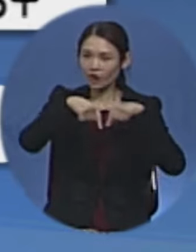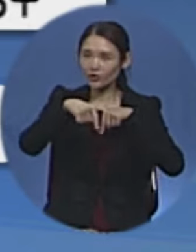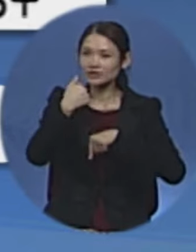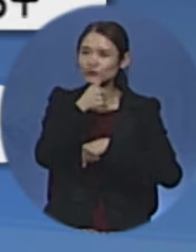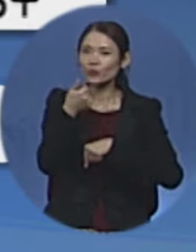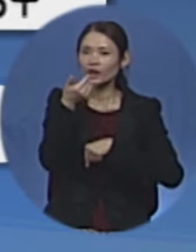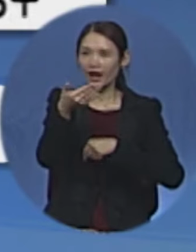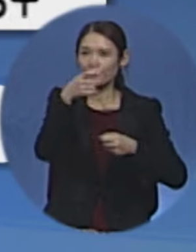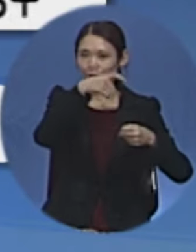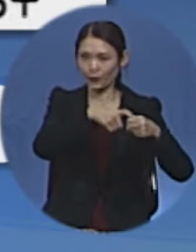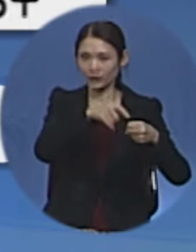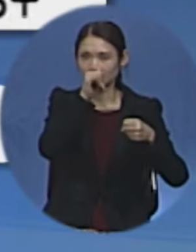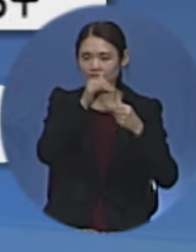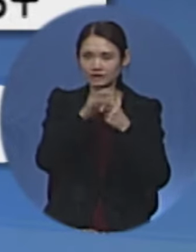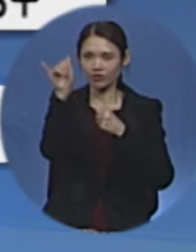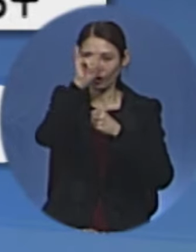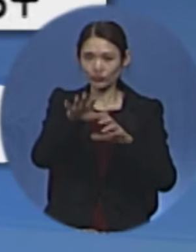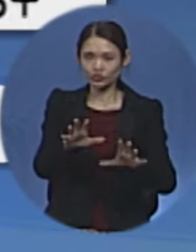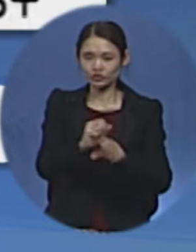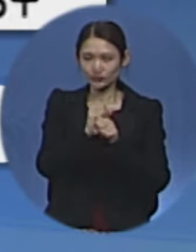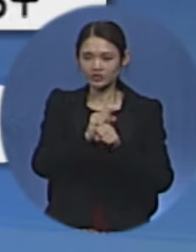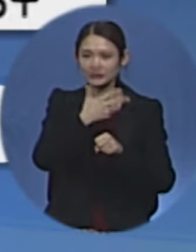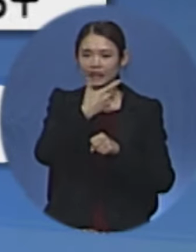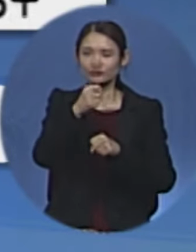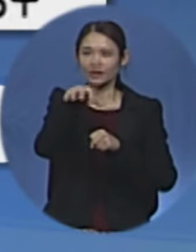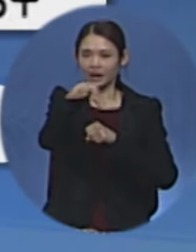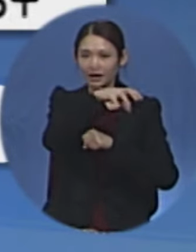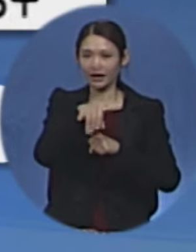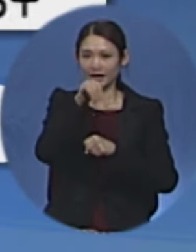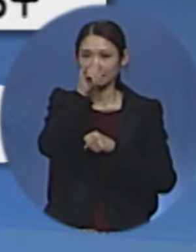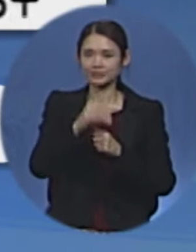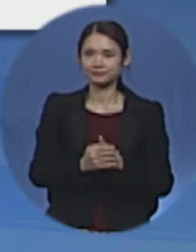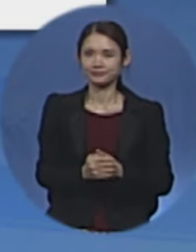위한 것으로 전국 61개 대학을 대상으로 진행됩니다.